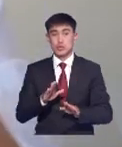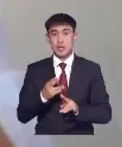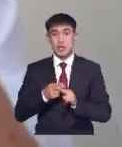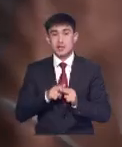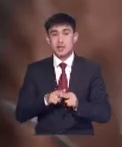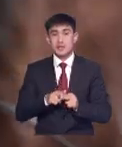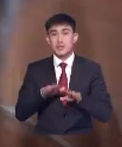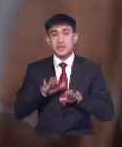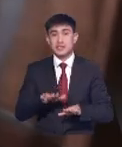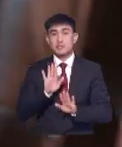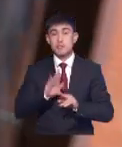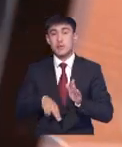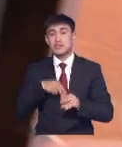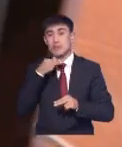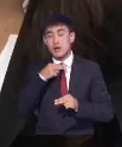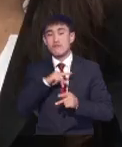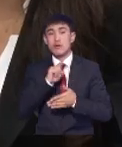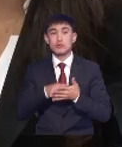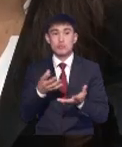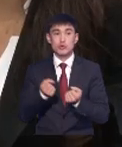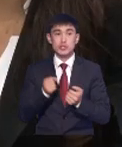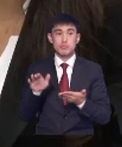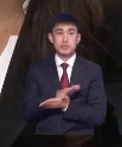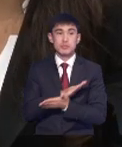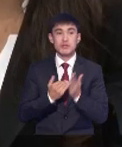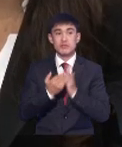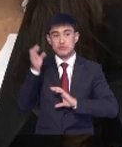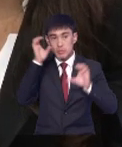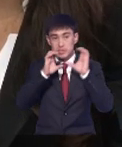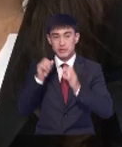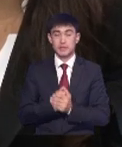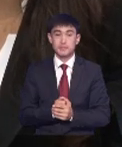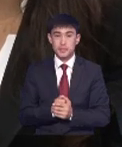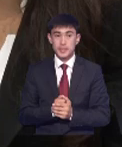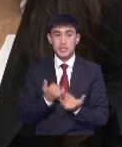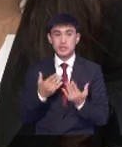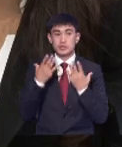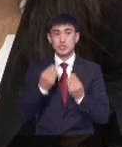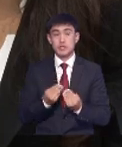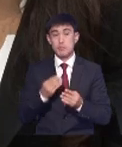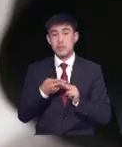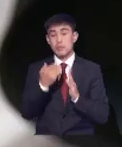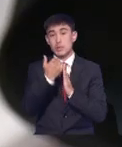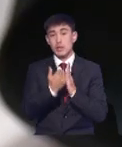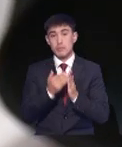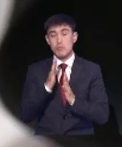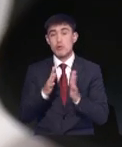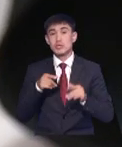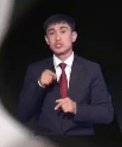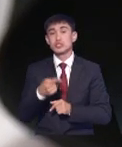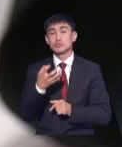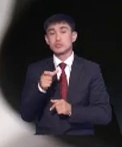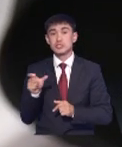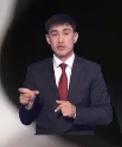того, не останется без внимания и вопрос получения бесплатного высшего образования. На сегодняшний день по этой программе более полутора